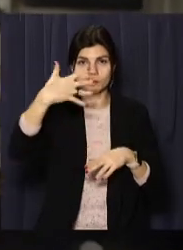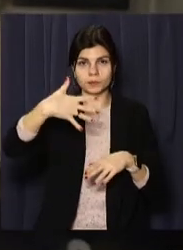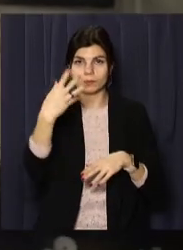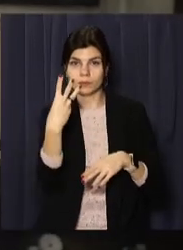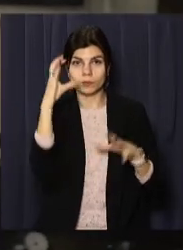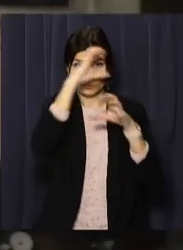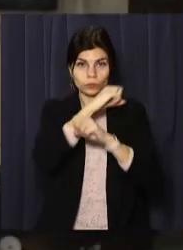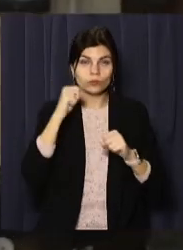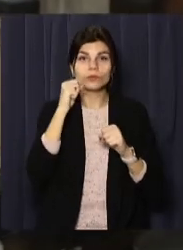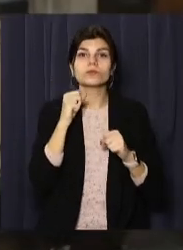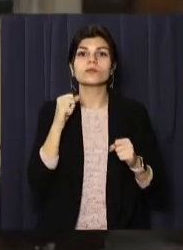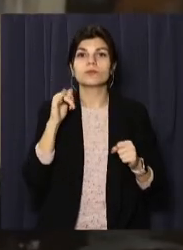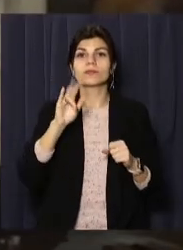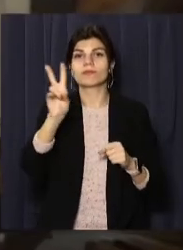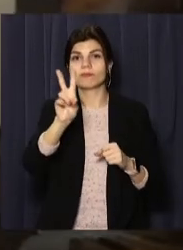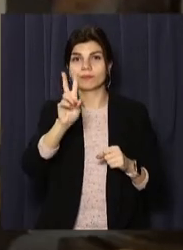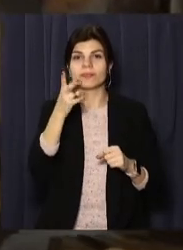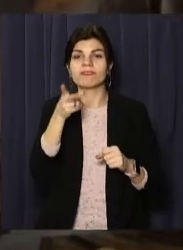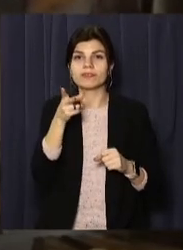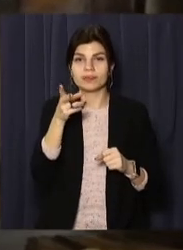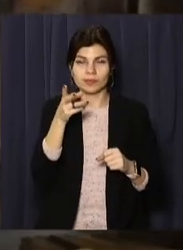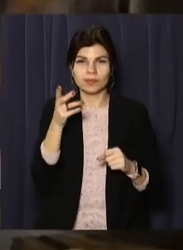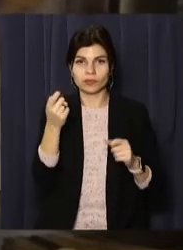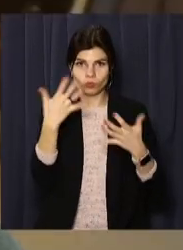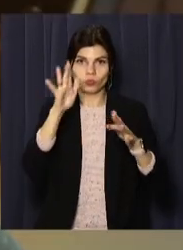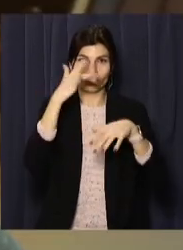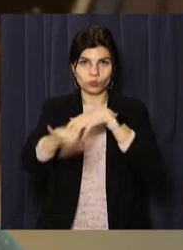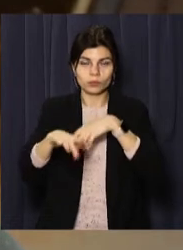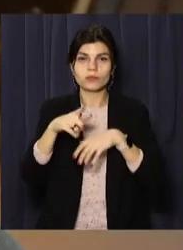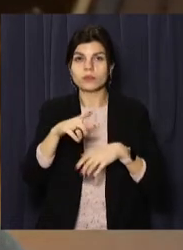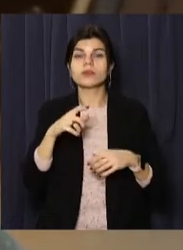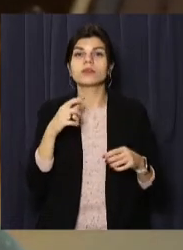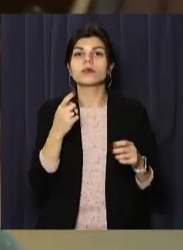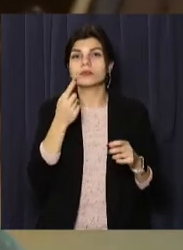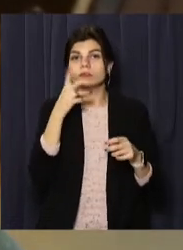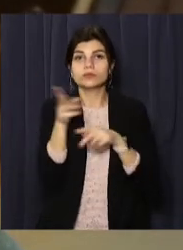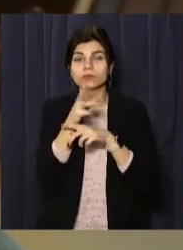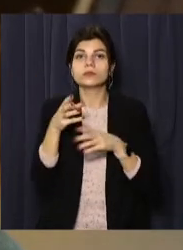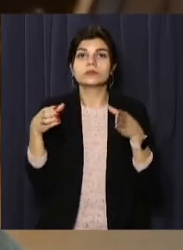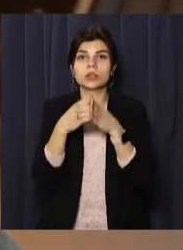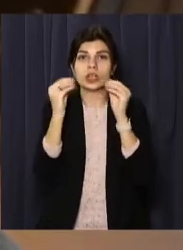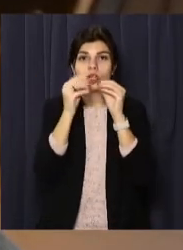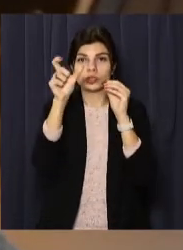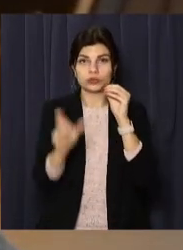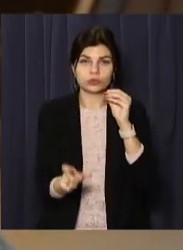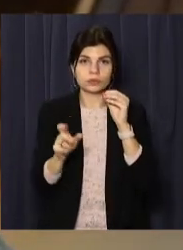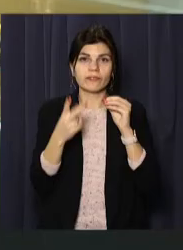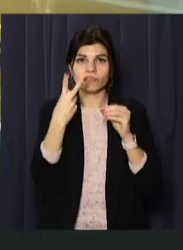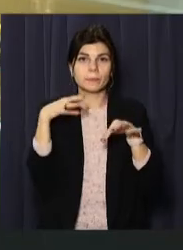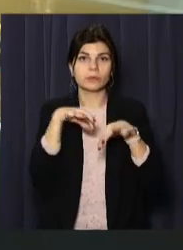53 хвилини та ліквідовано о 2 годині 2 хвилини. На місці працювало 2 пожежно-рятувальних відділення та 10 чоловік особового